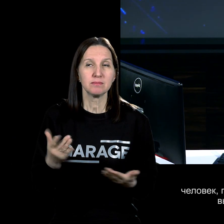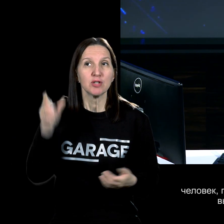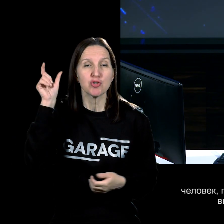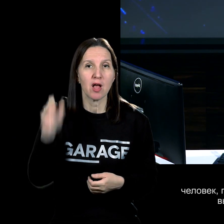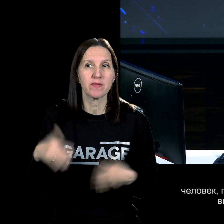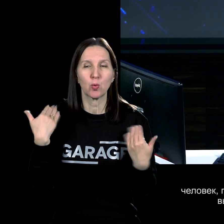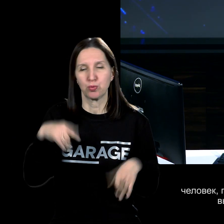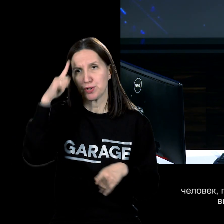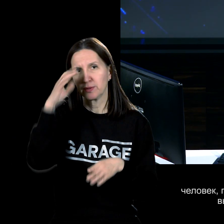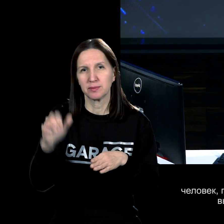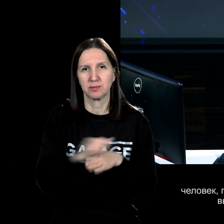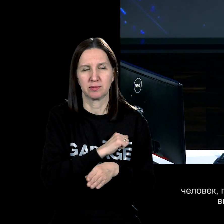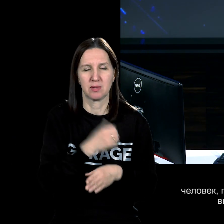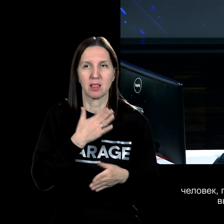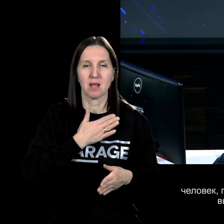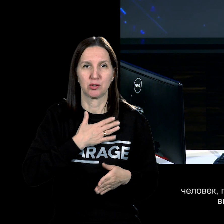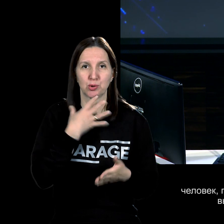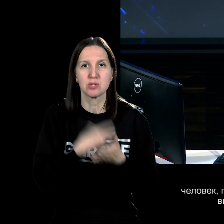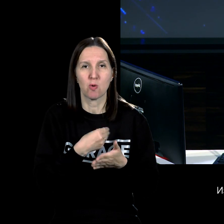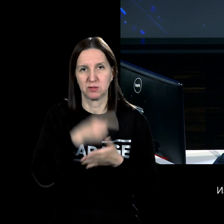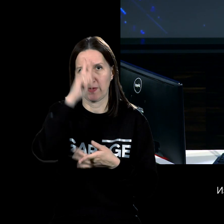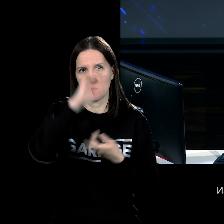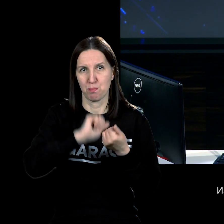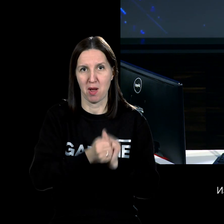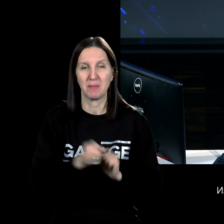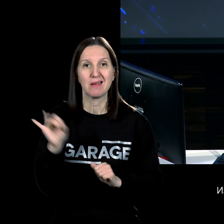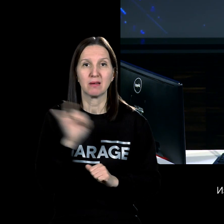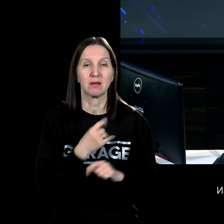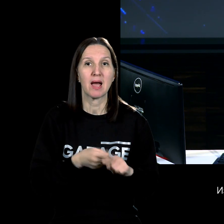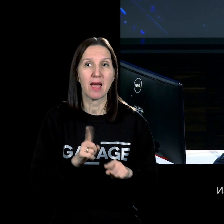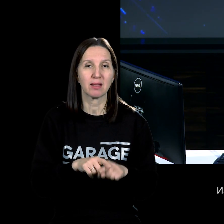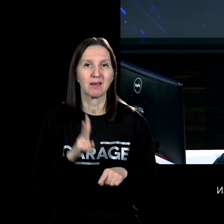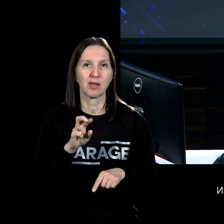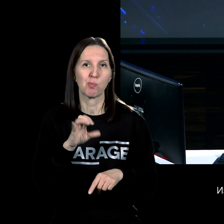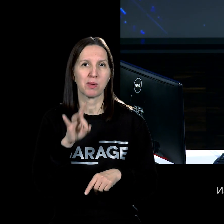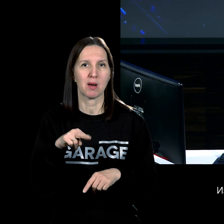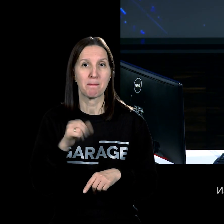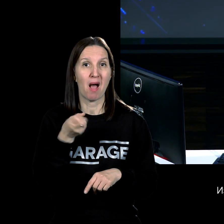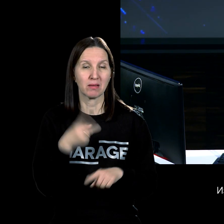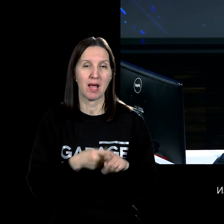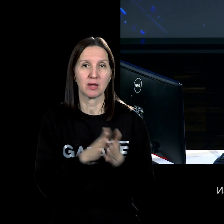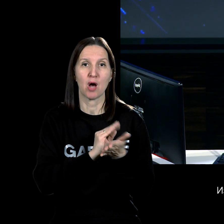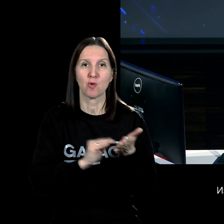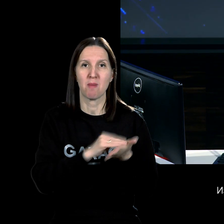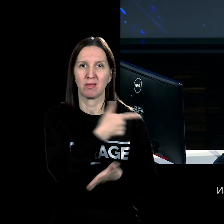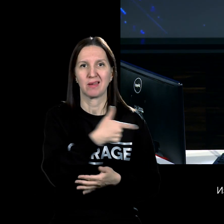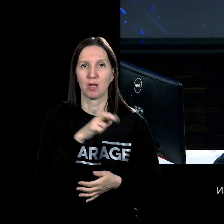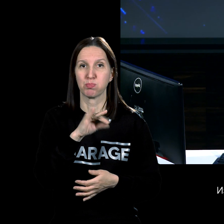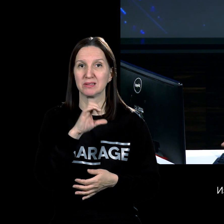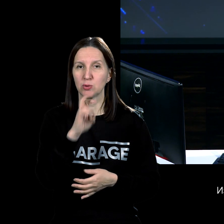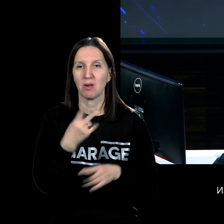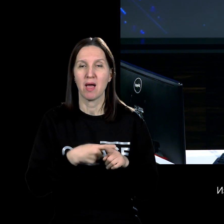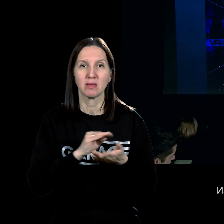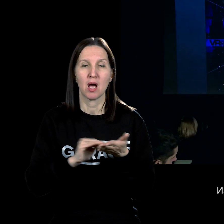который вымывает нашу собственную память. И это, поскольку это киберпанк, поскольку это роман Гибсона, собственно говоря, это роман про